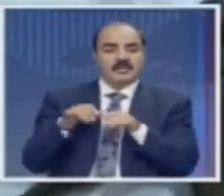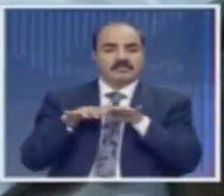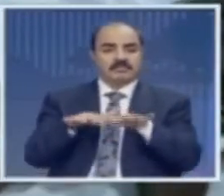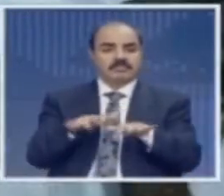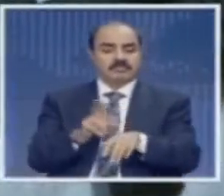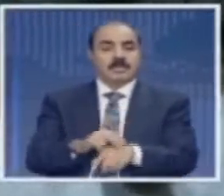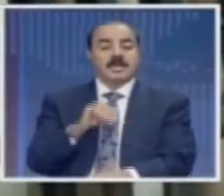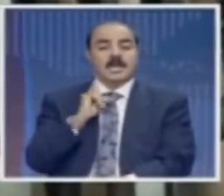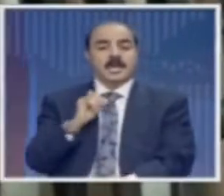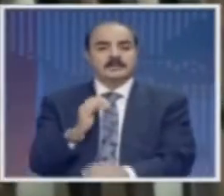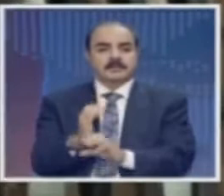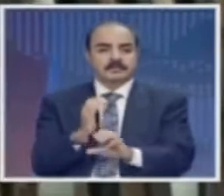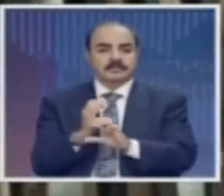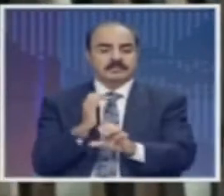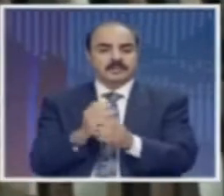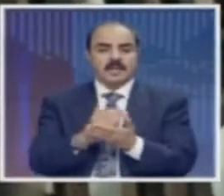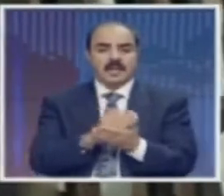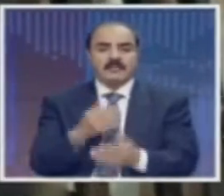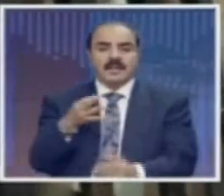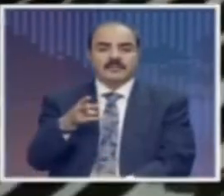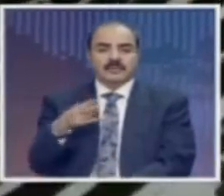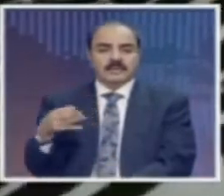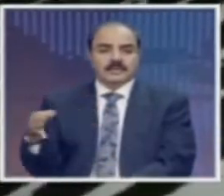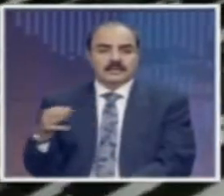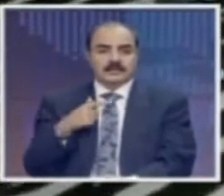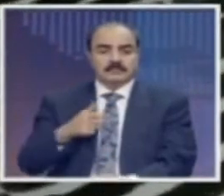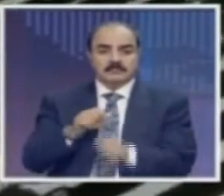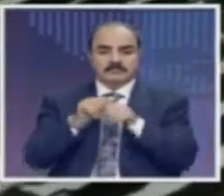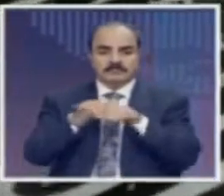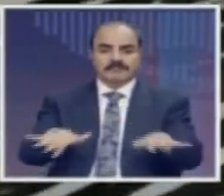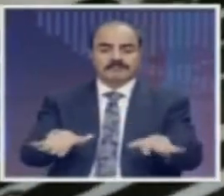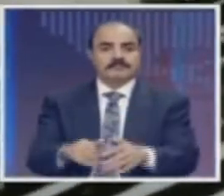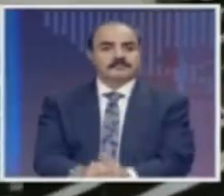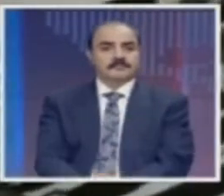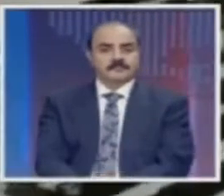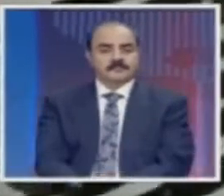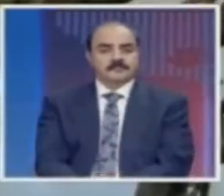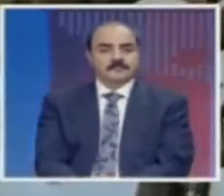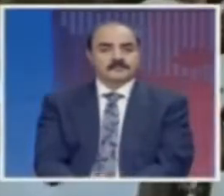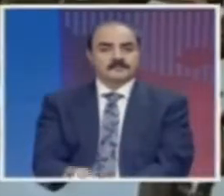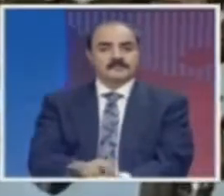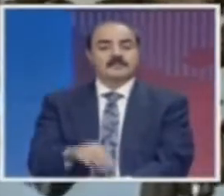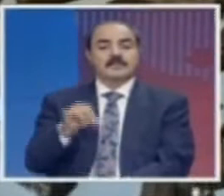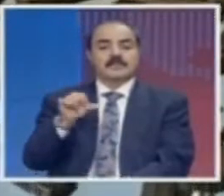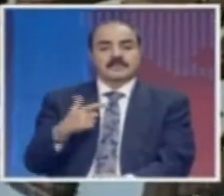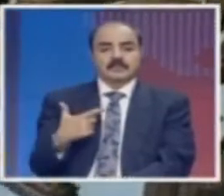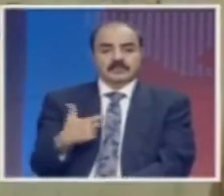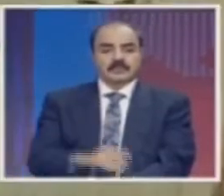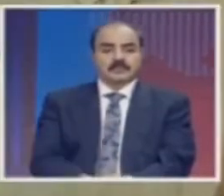رشاش هيكلر، 50 بندقية آلية، 33 بندقية خرطوش، 9